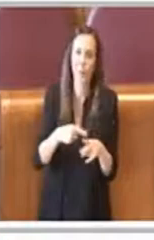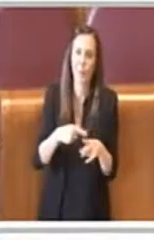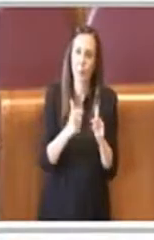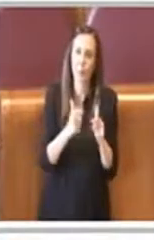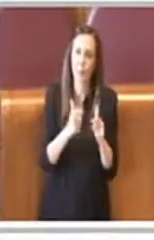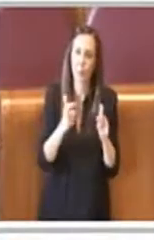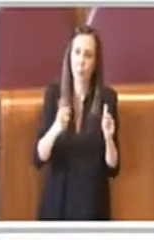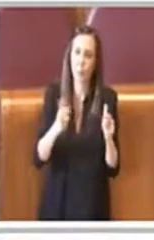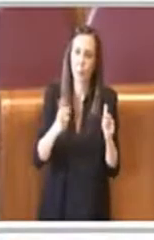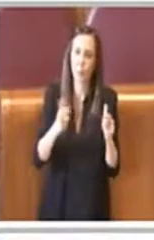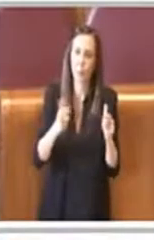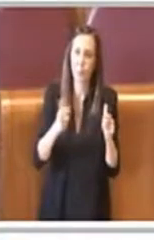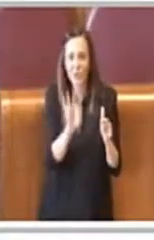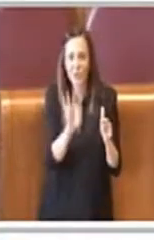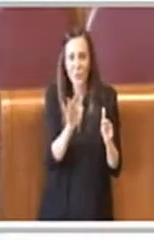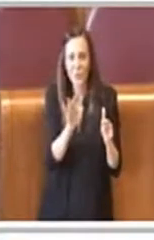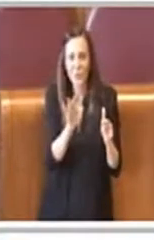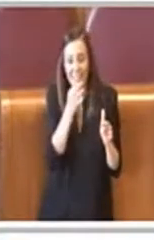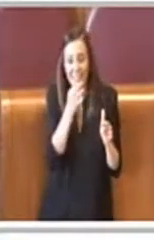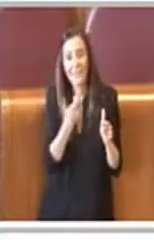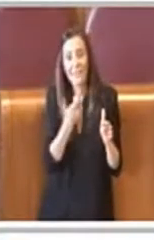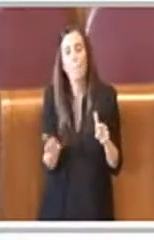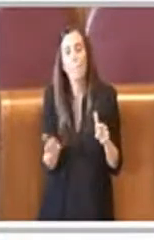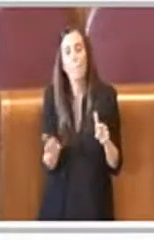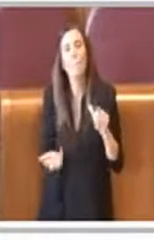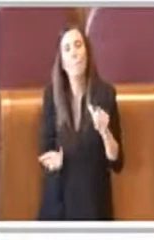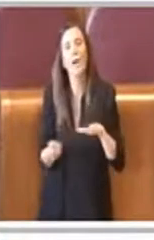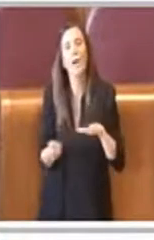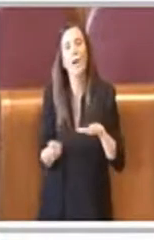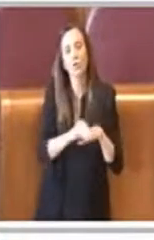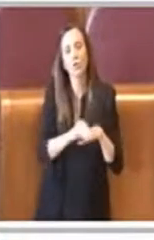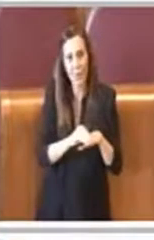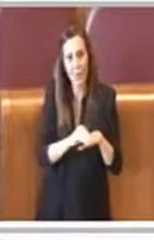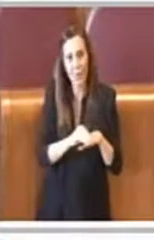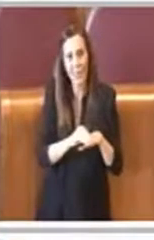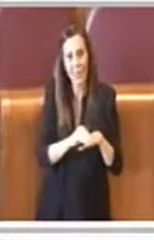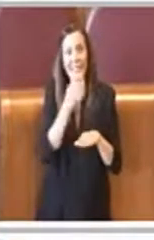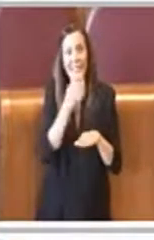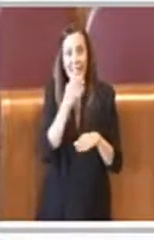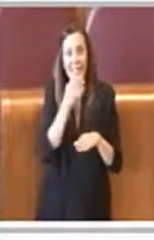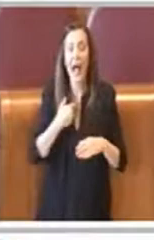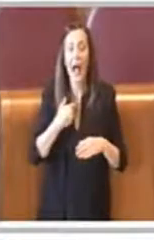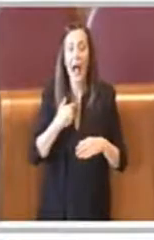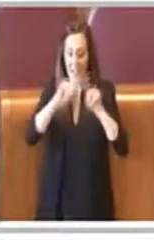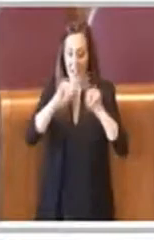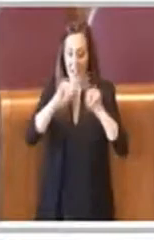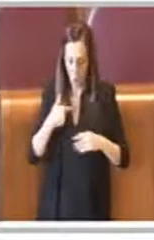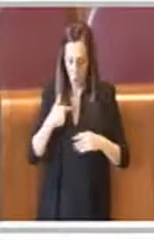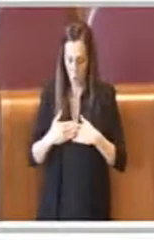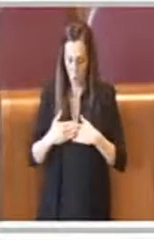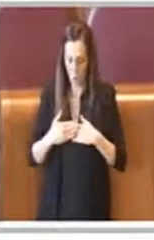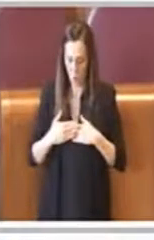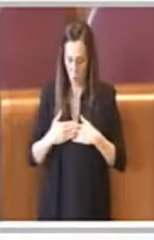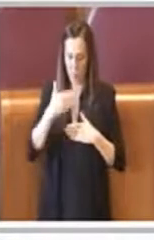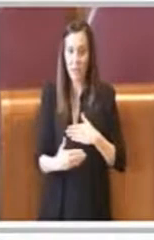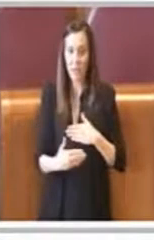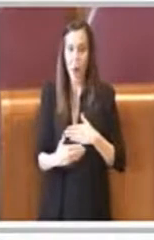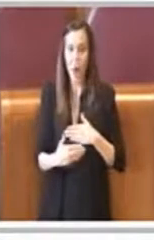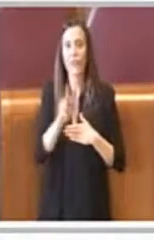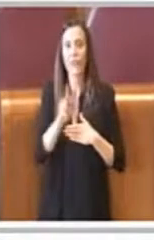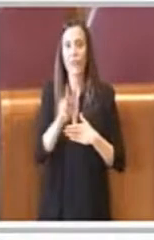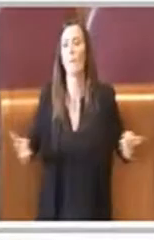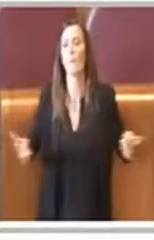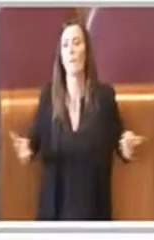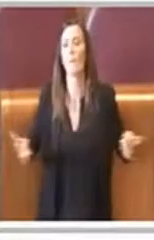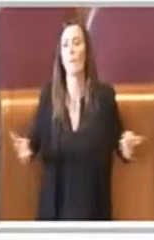oltre le percentuali previste, o non fronte negozio, ma fino a 25 metri dall'esercizio. Questo è